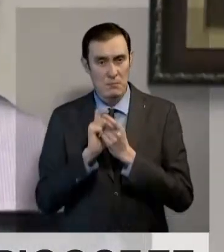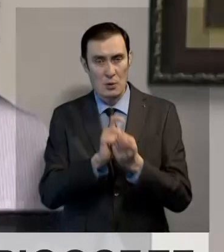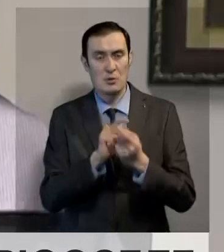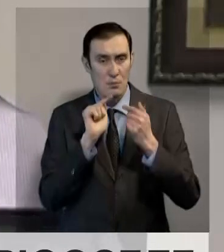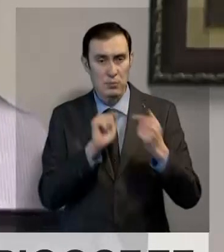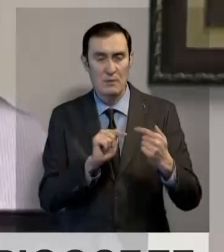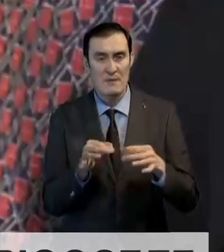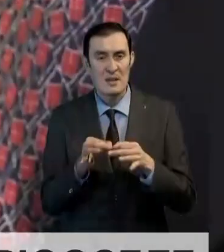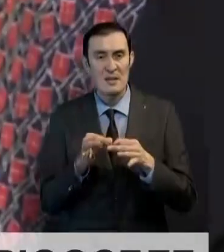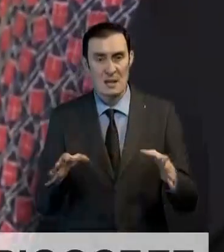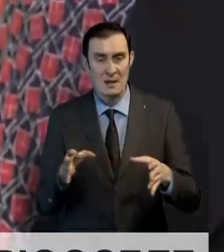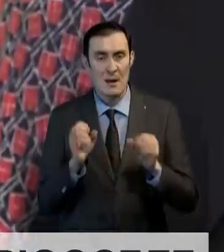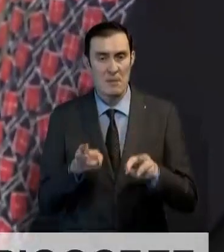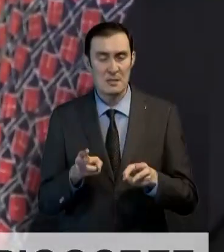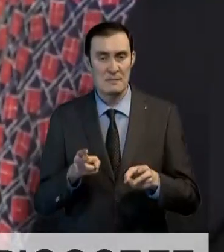против ядерной угрозы.